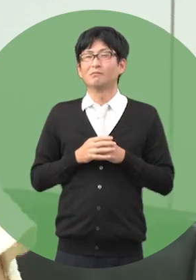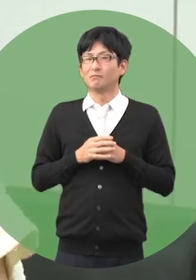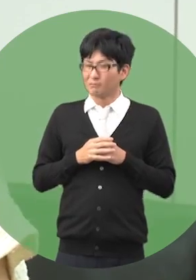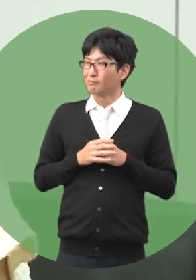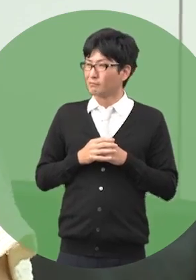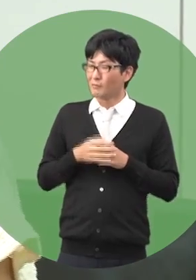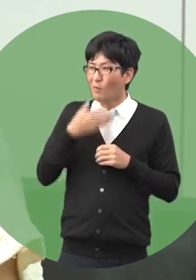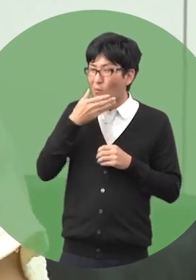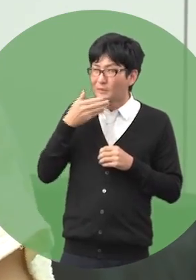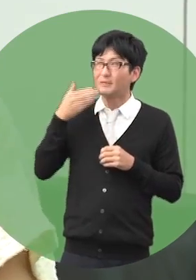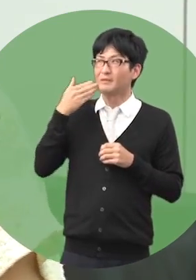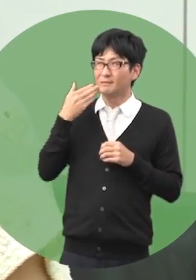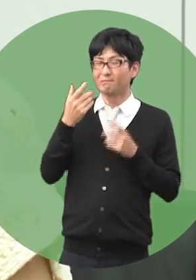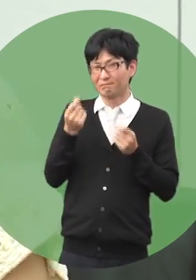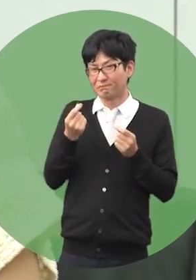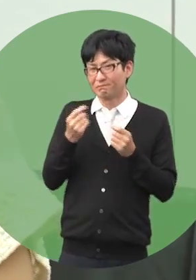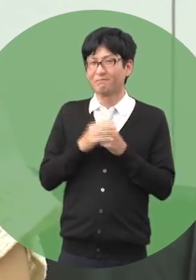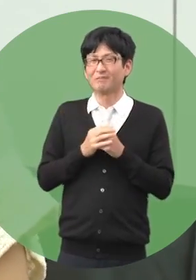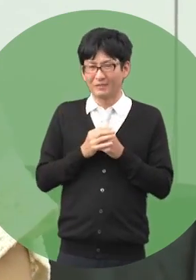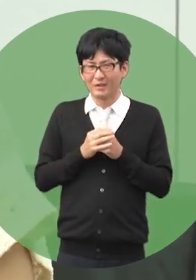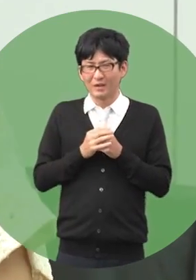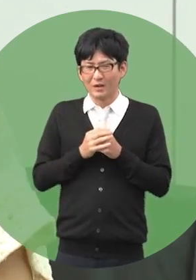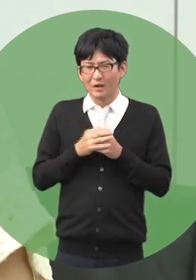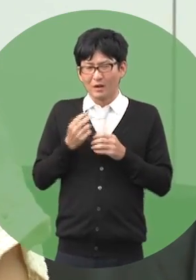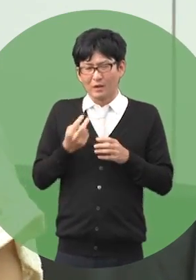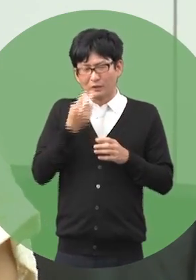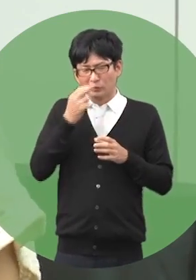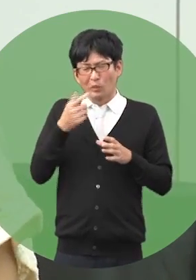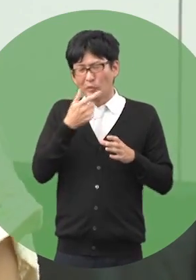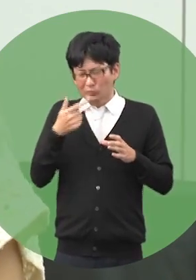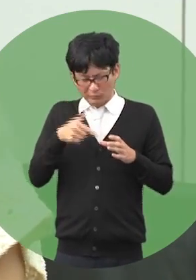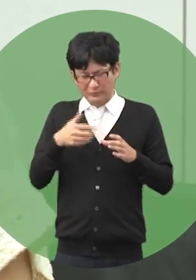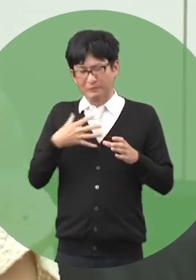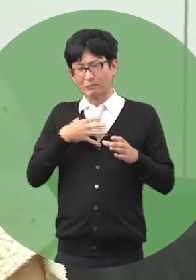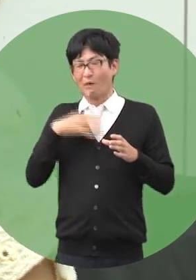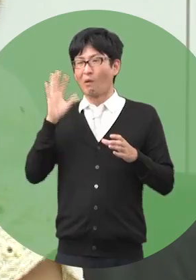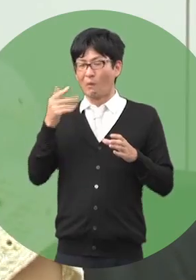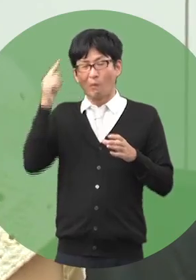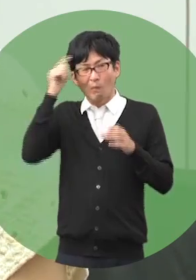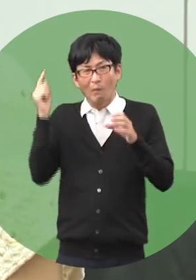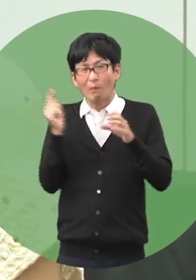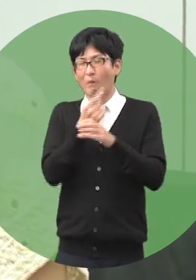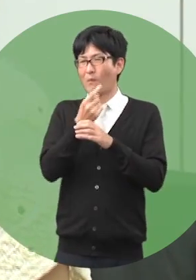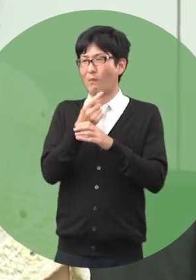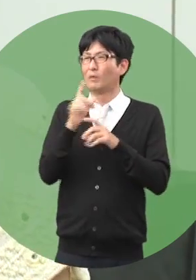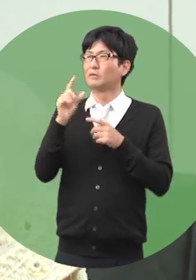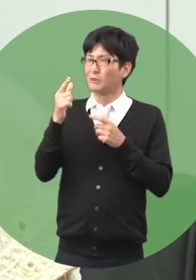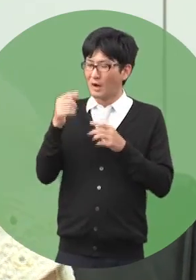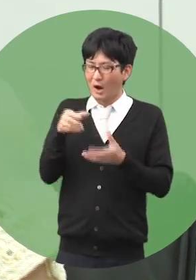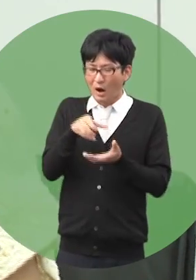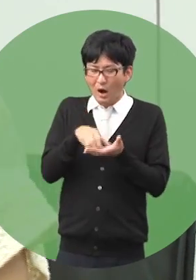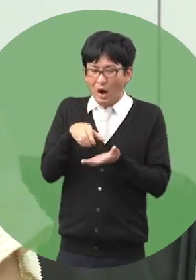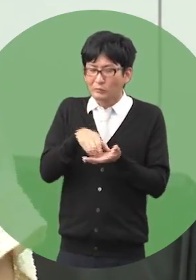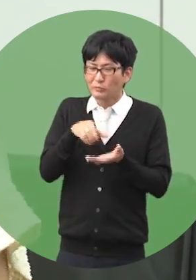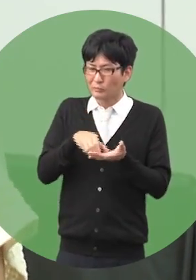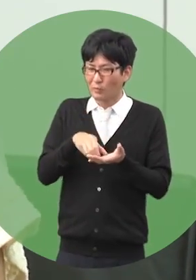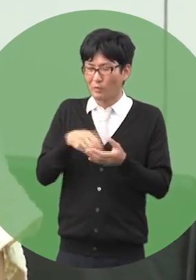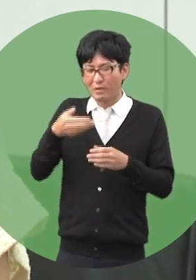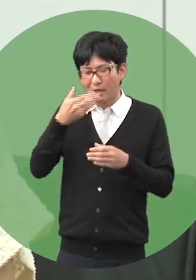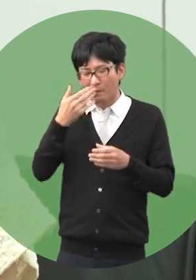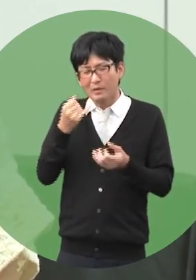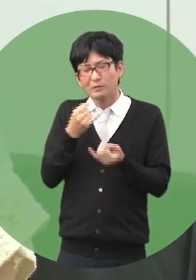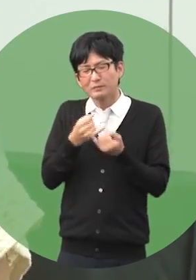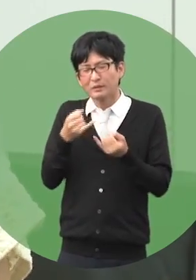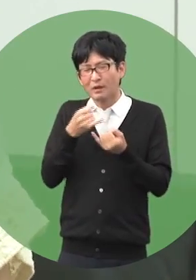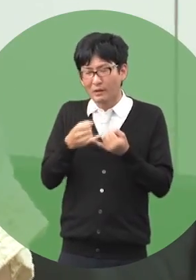あ、美味しいですね。癖が強いのかなと思ったんですけど、そんなことなくて、あの鰹節を噛んでいるかのような、